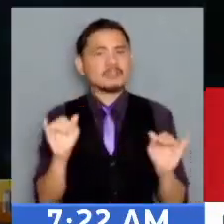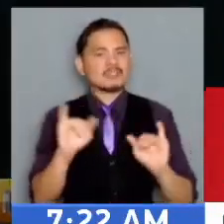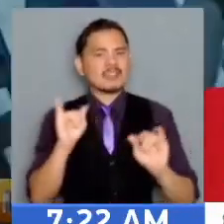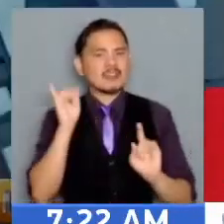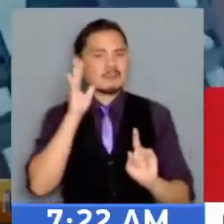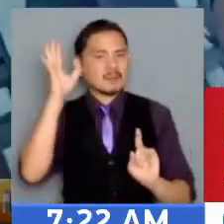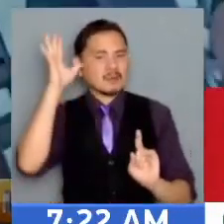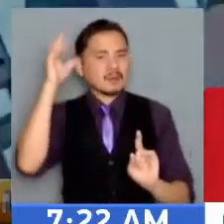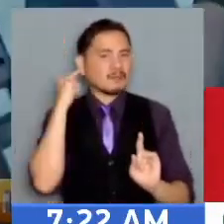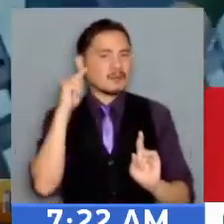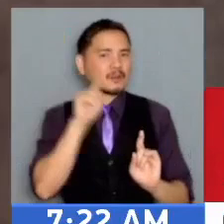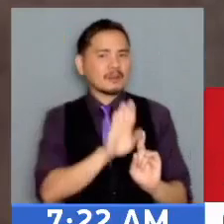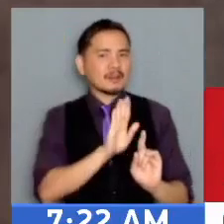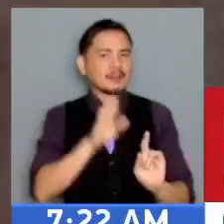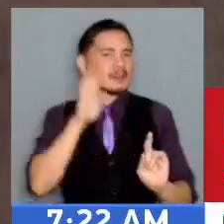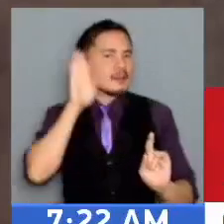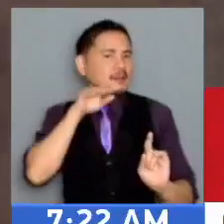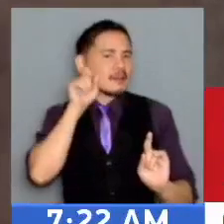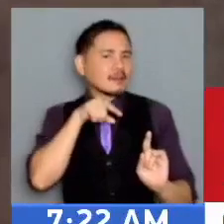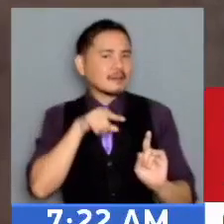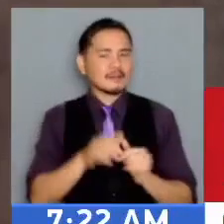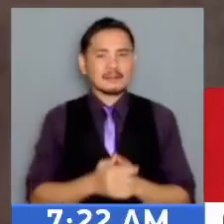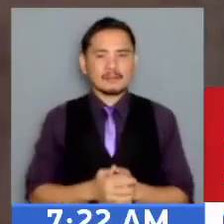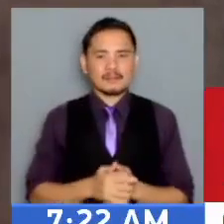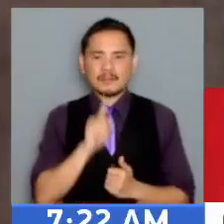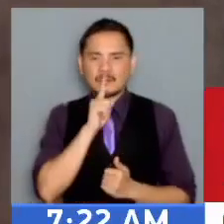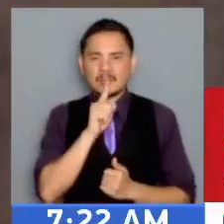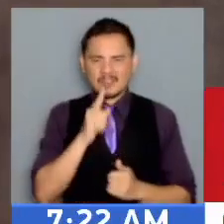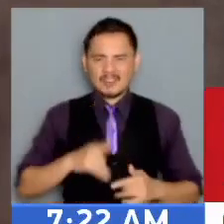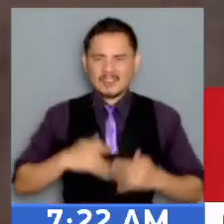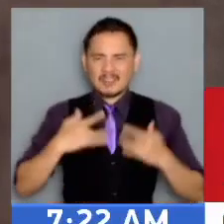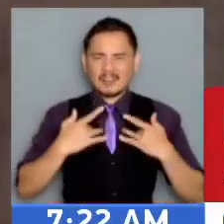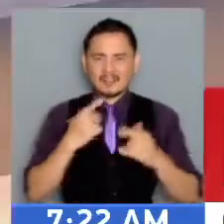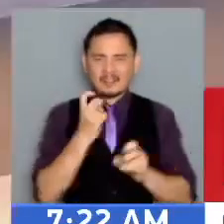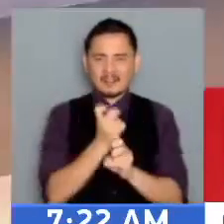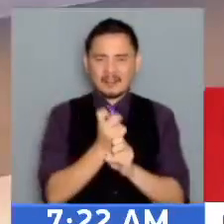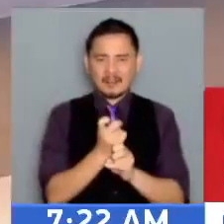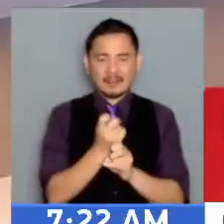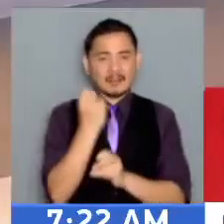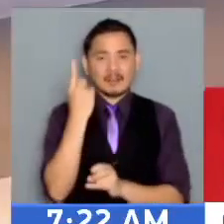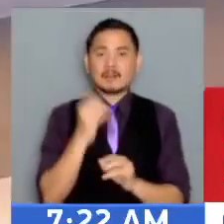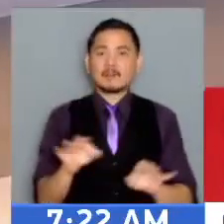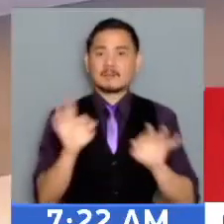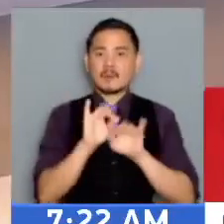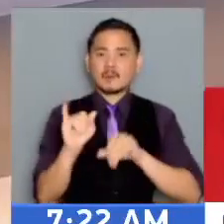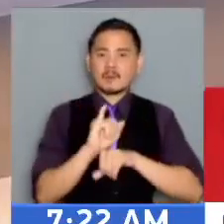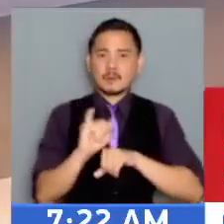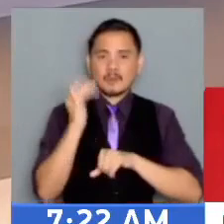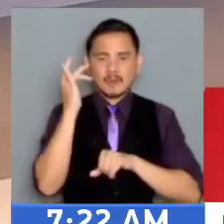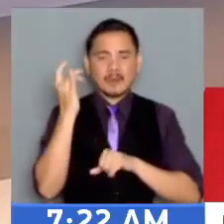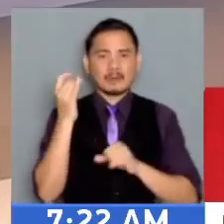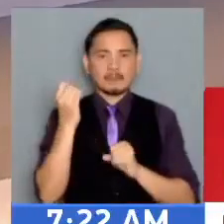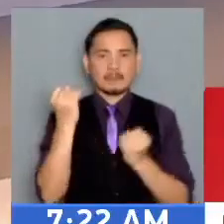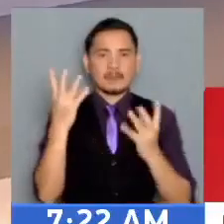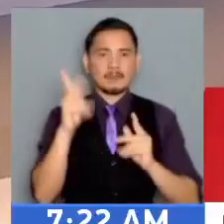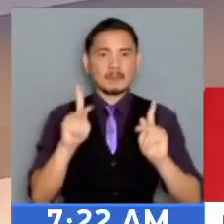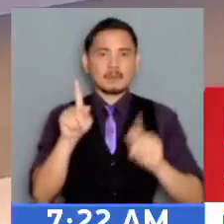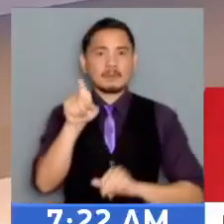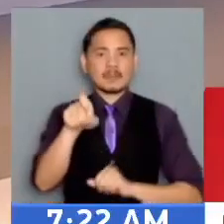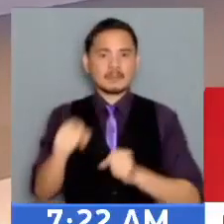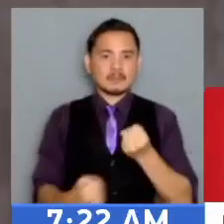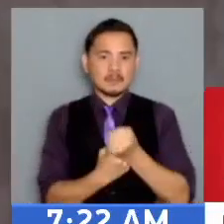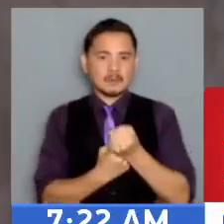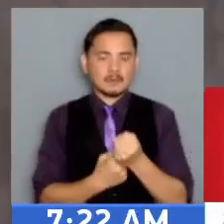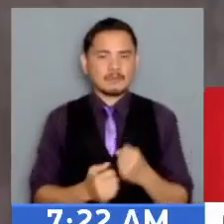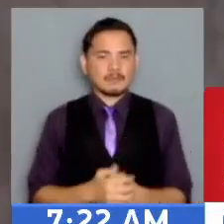ni Steve, pero kailangan niya magpakatatag dahil tinitingala siya ng maraming tao. Doon sa mga sinabi mo, ano yung similarity ninyong